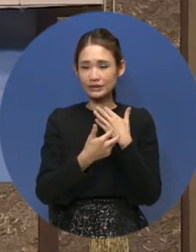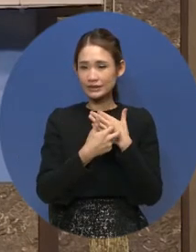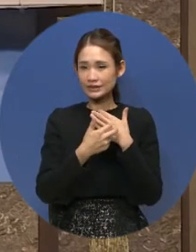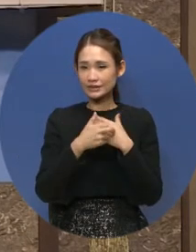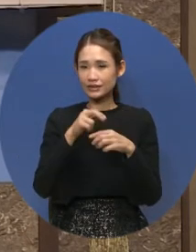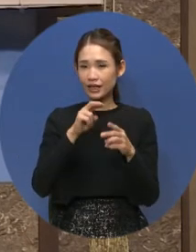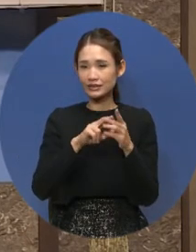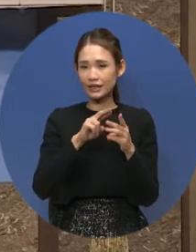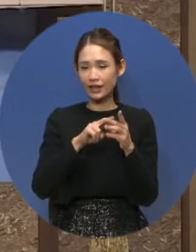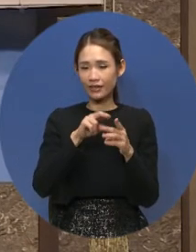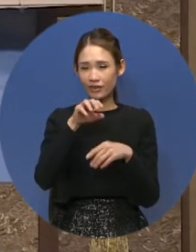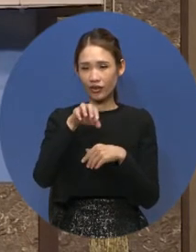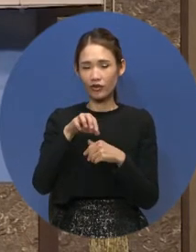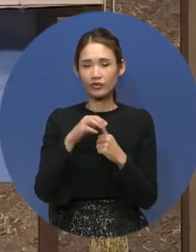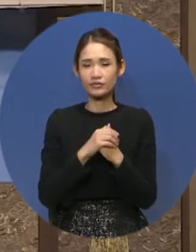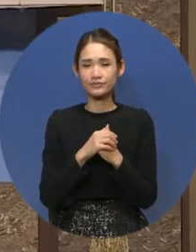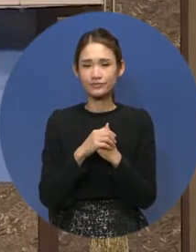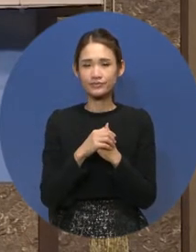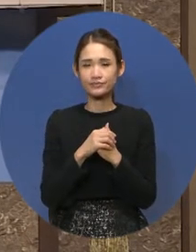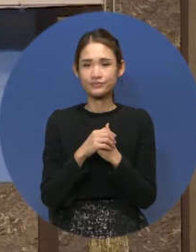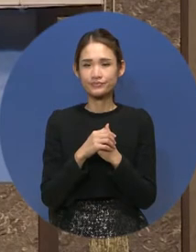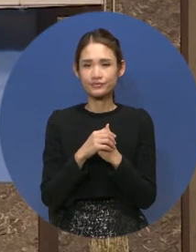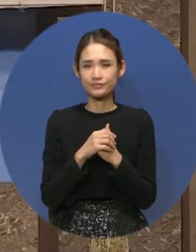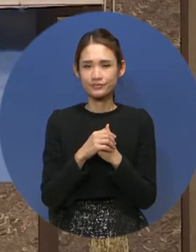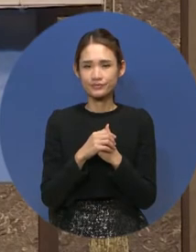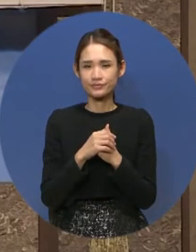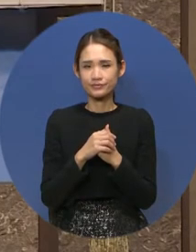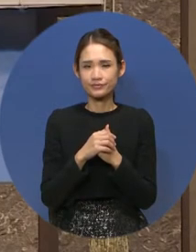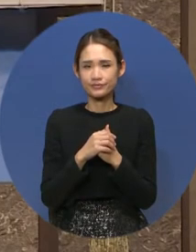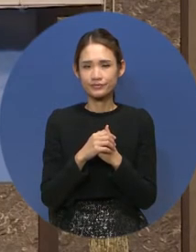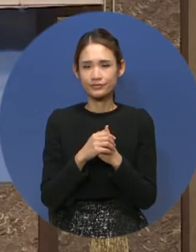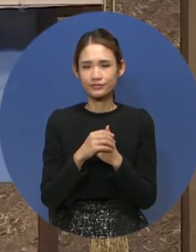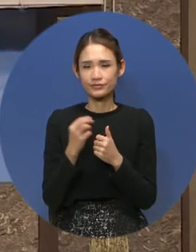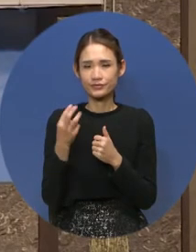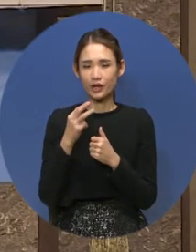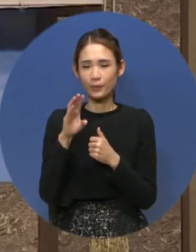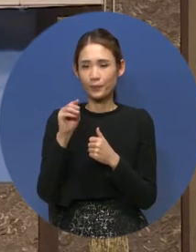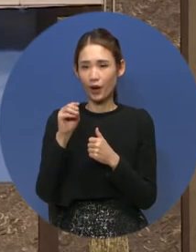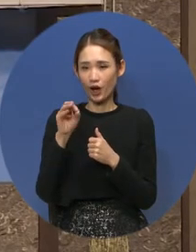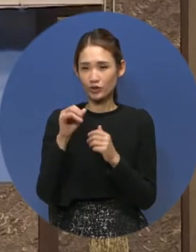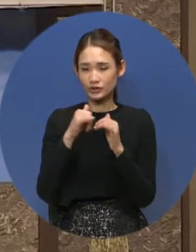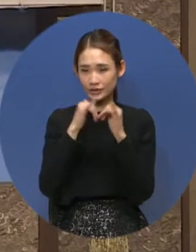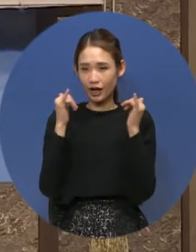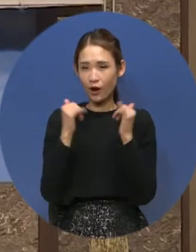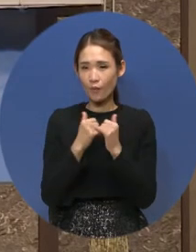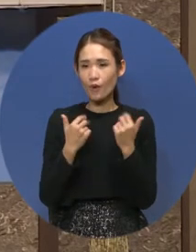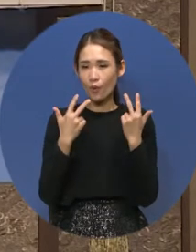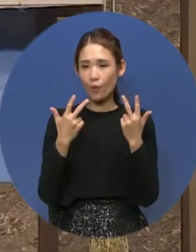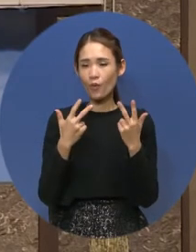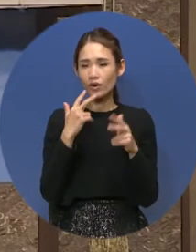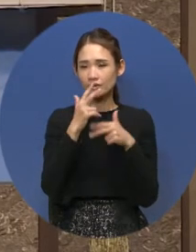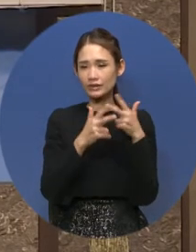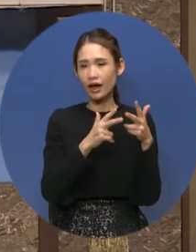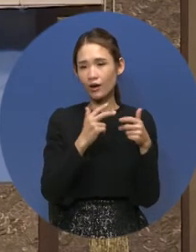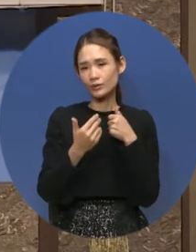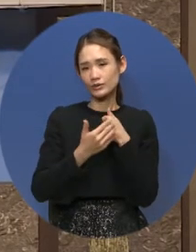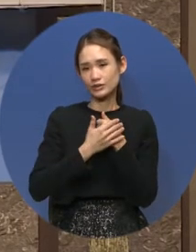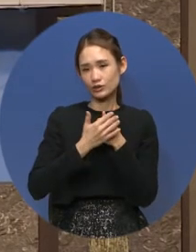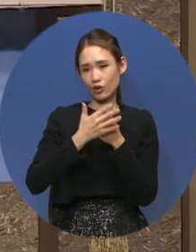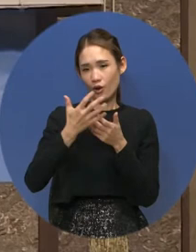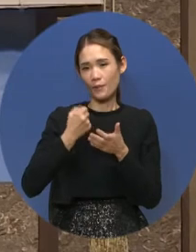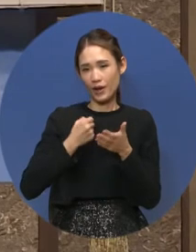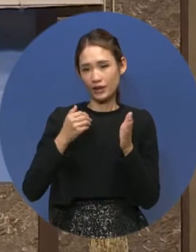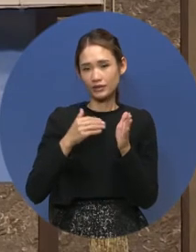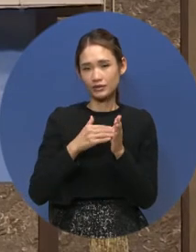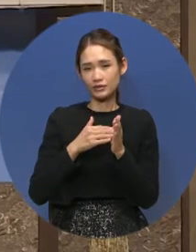건강진단을 하는 그 센터인데요. 거기에서 3천만 원의 사회공헌 사업을 저희한테 지원해줬습니다. 거기에서